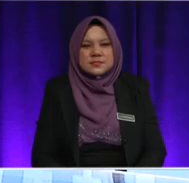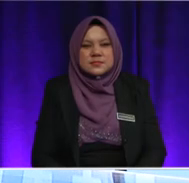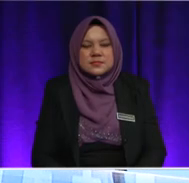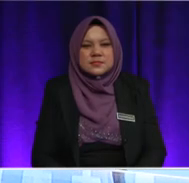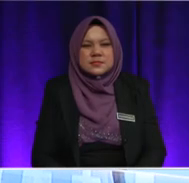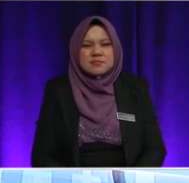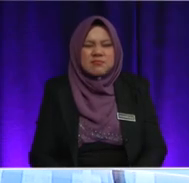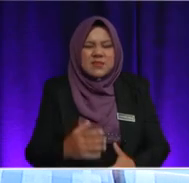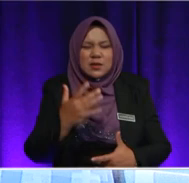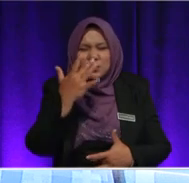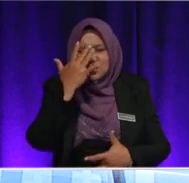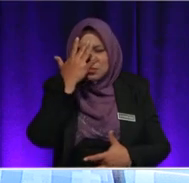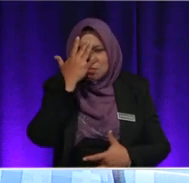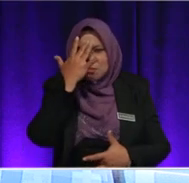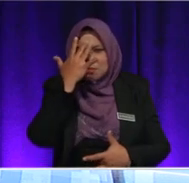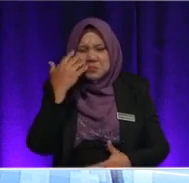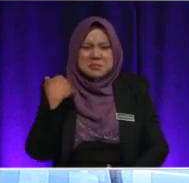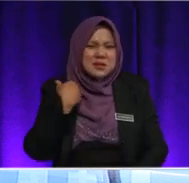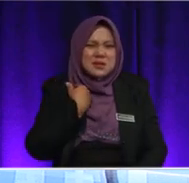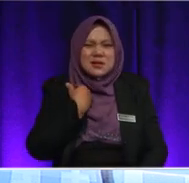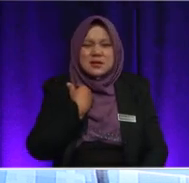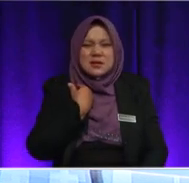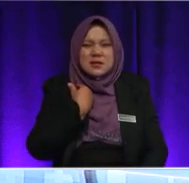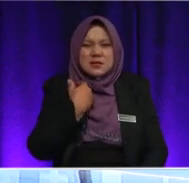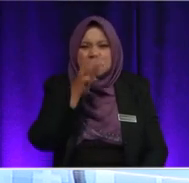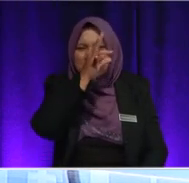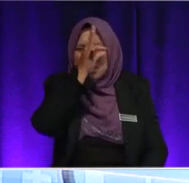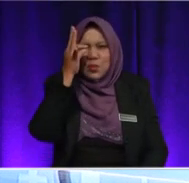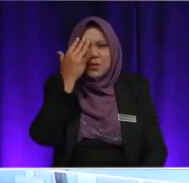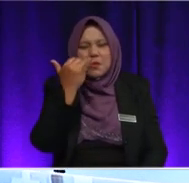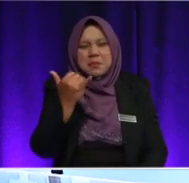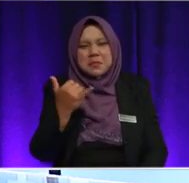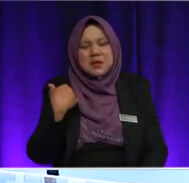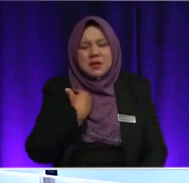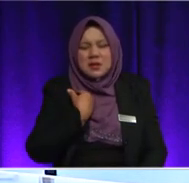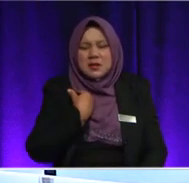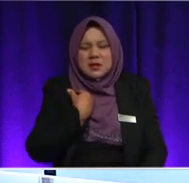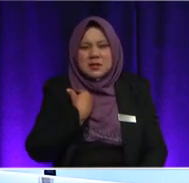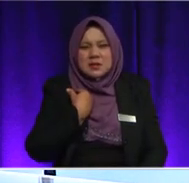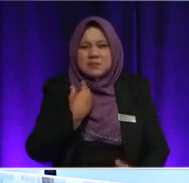aduh penat itu lagi nih tak tahulah Kenapa sana-sini